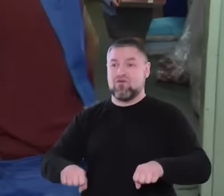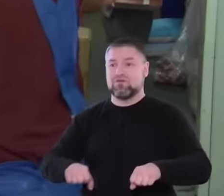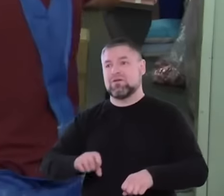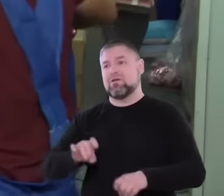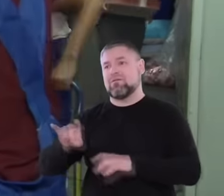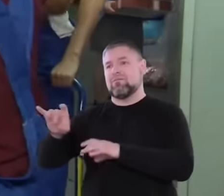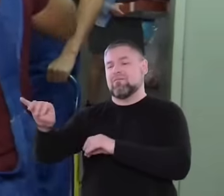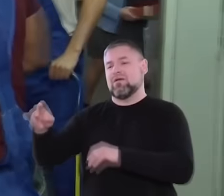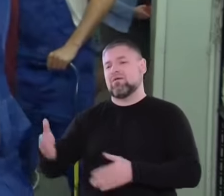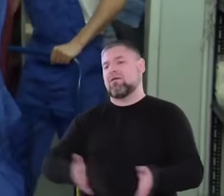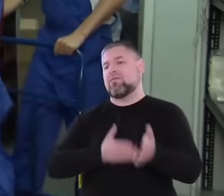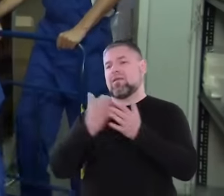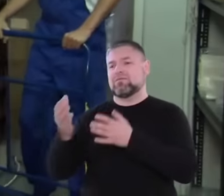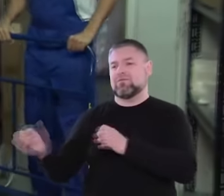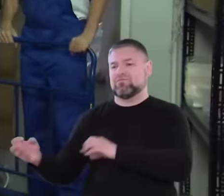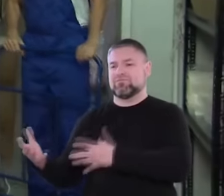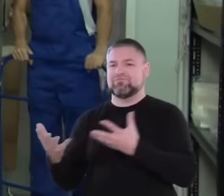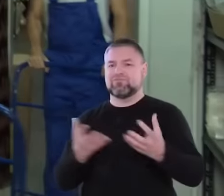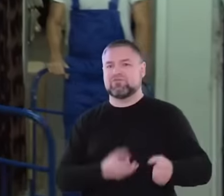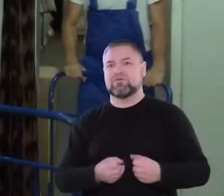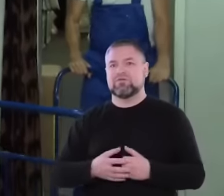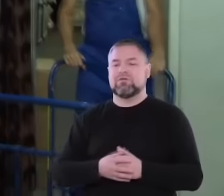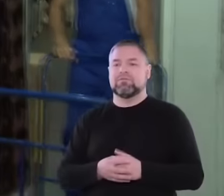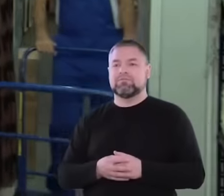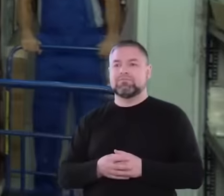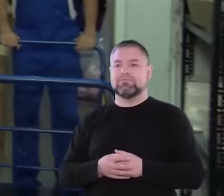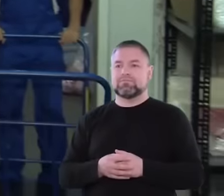zleć po następną partię, już. Do roboty.